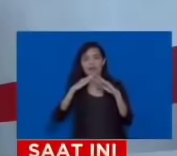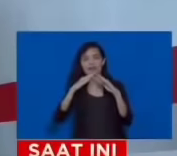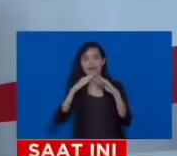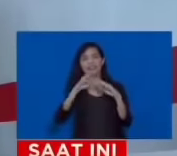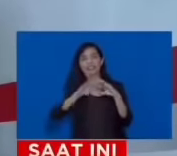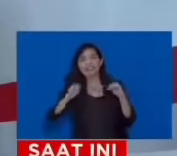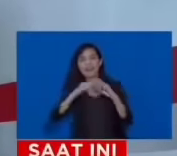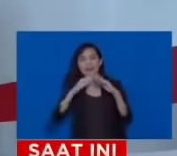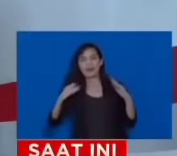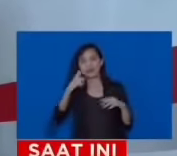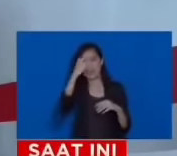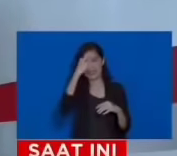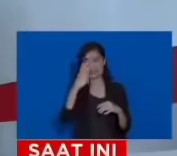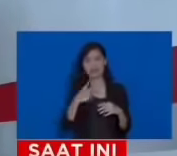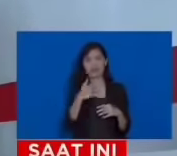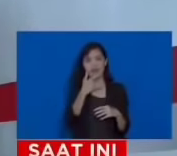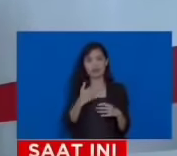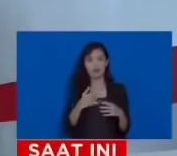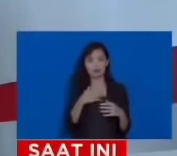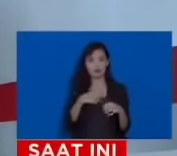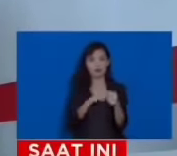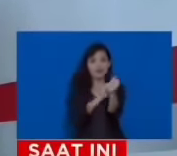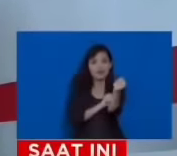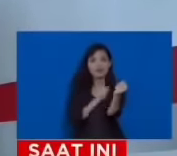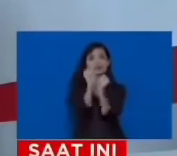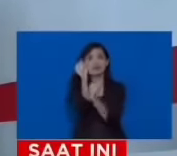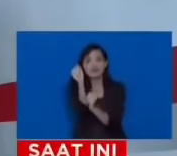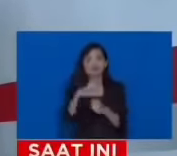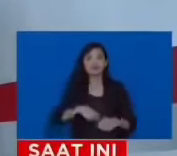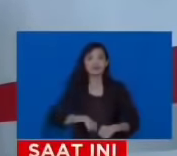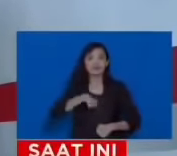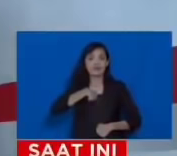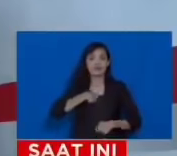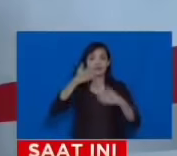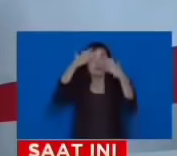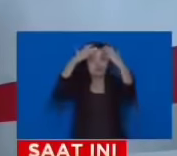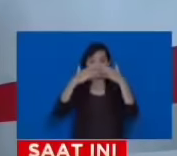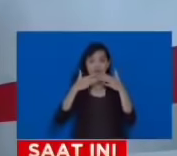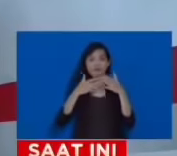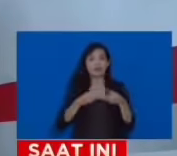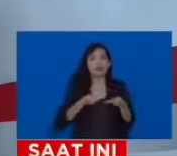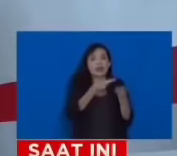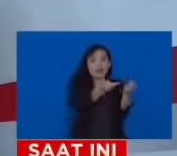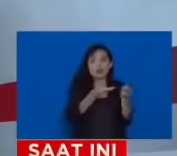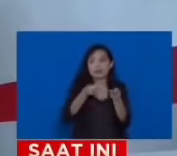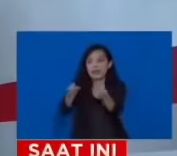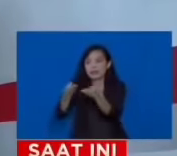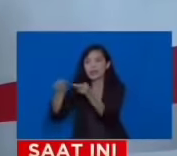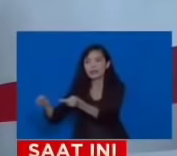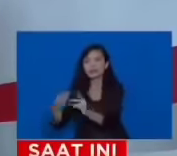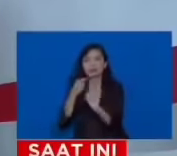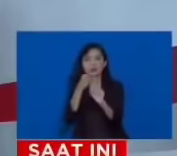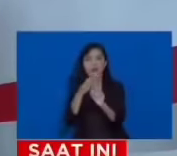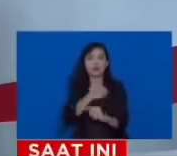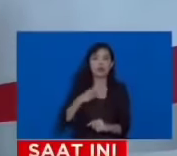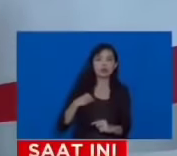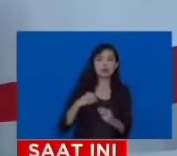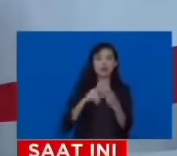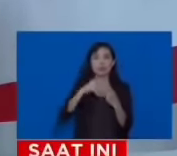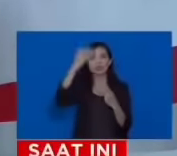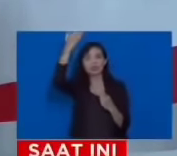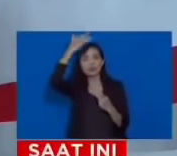alat pelindungan diri agar mereka bisa bekerja dengan profesional, bekerja dengan nyaman, dan tidak